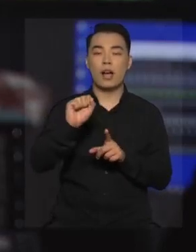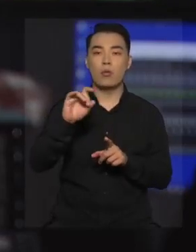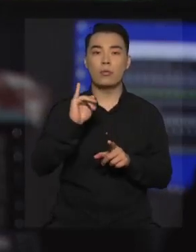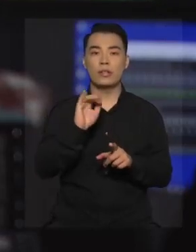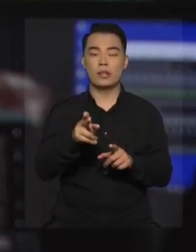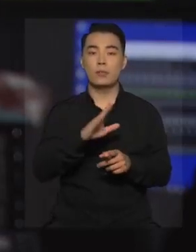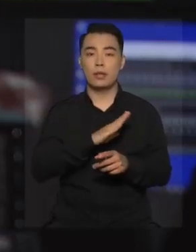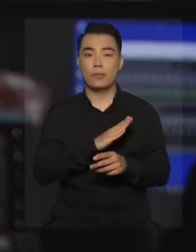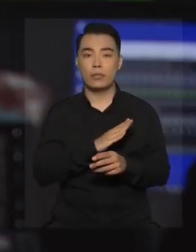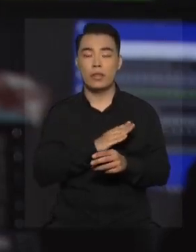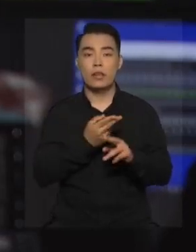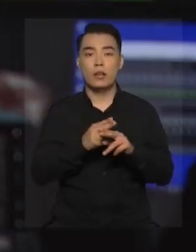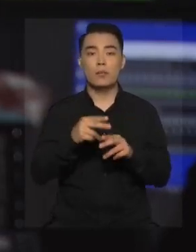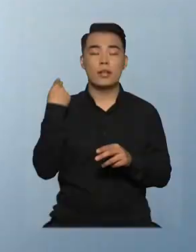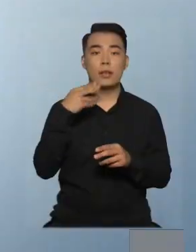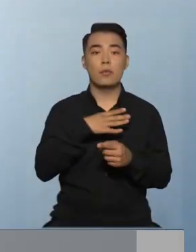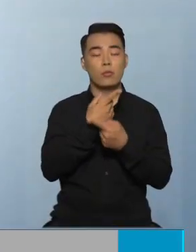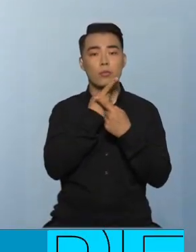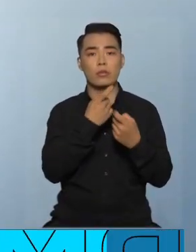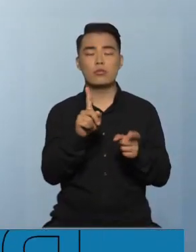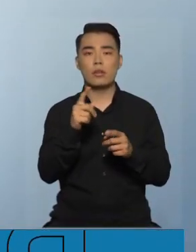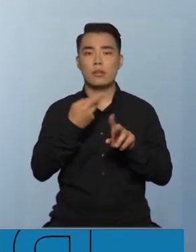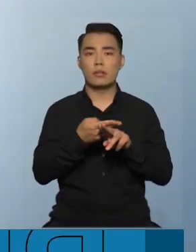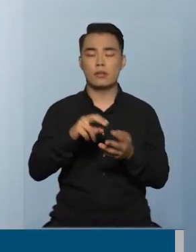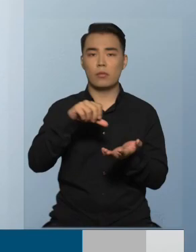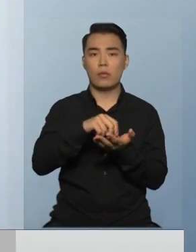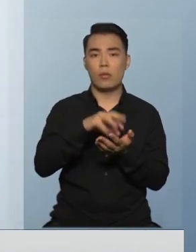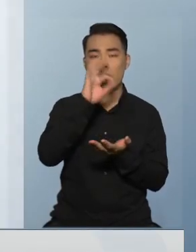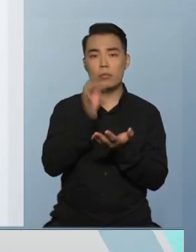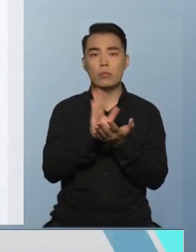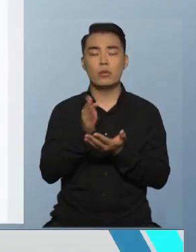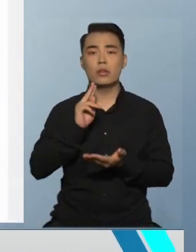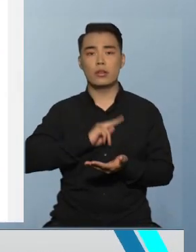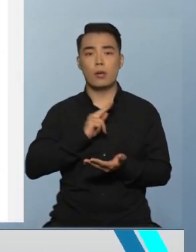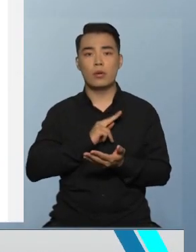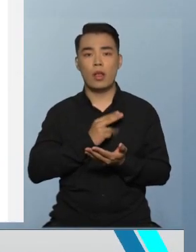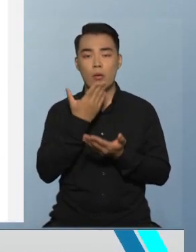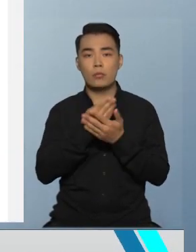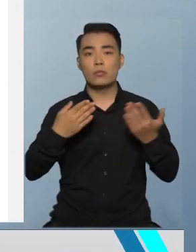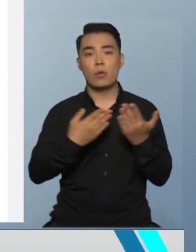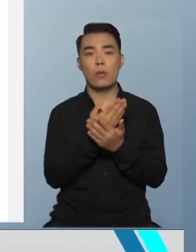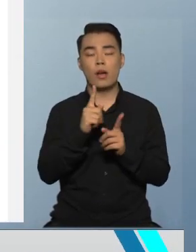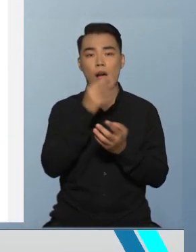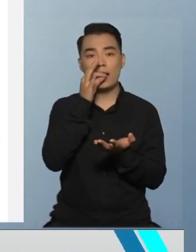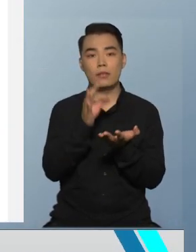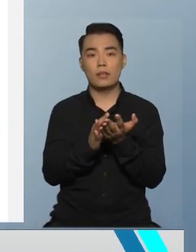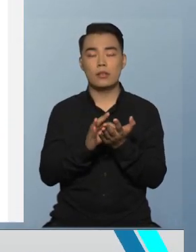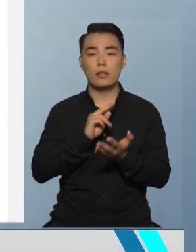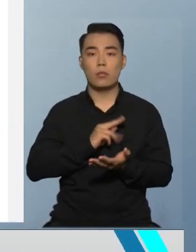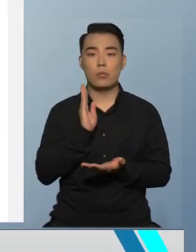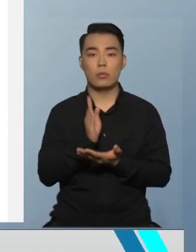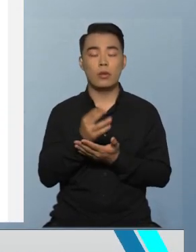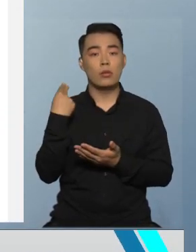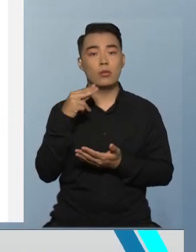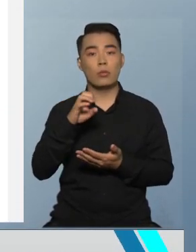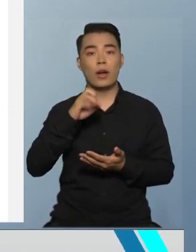Дяк. Президент выразил уверенность, что их солидный опыт поможет в работе на новой ответственной должности.